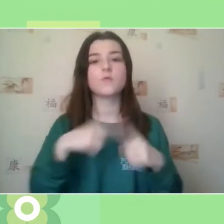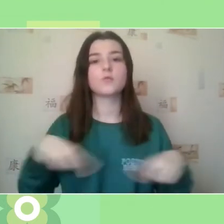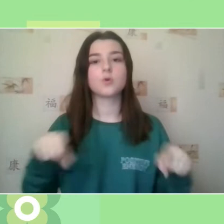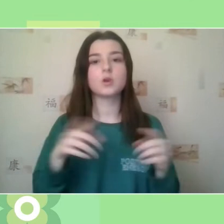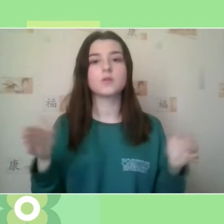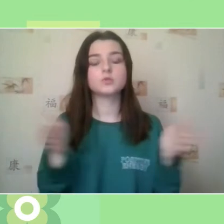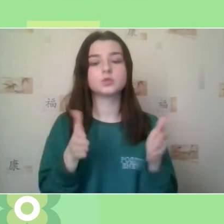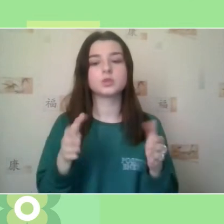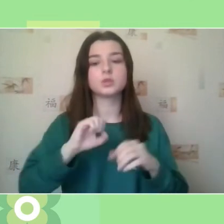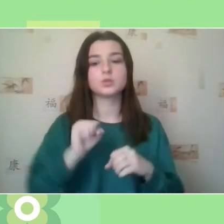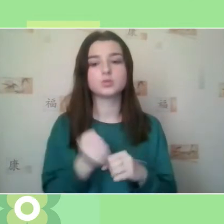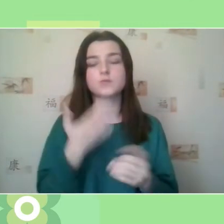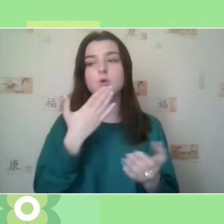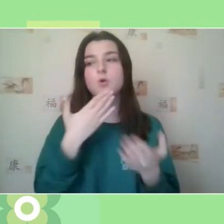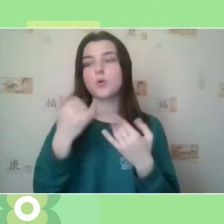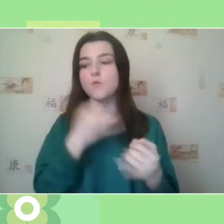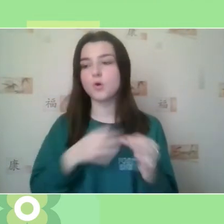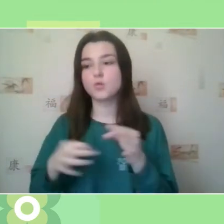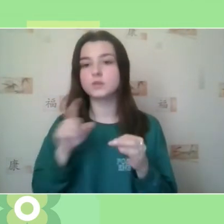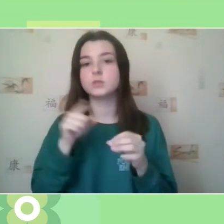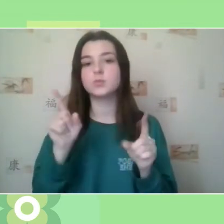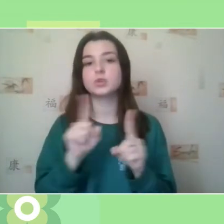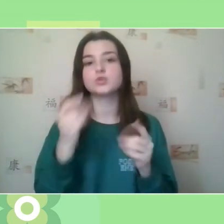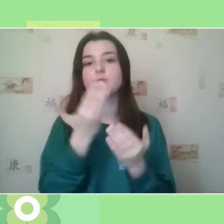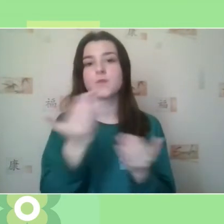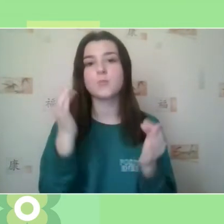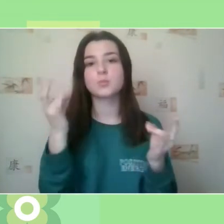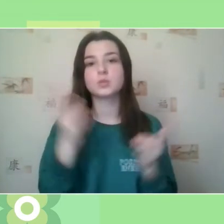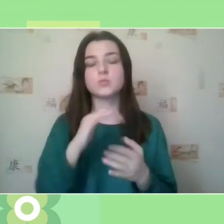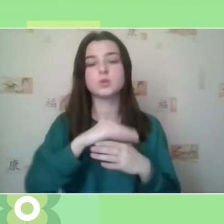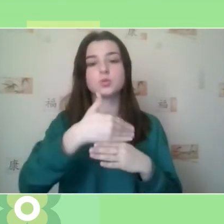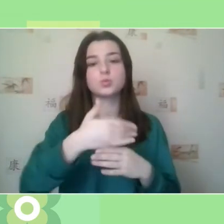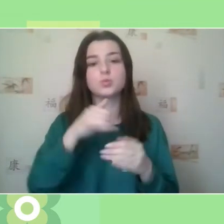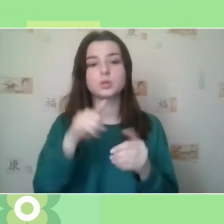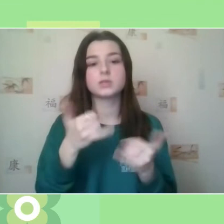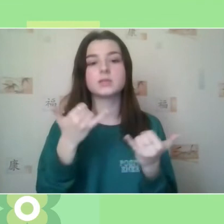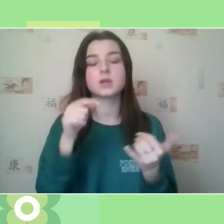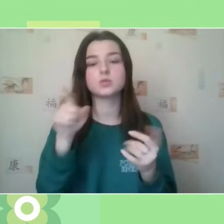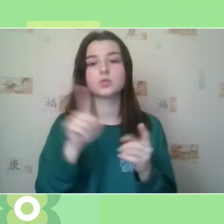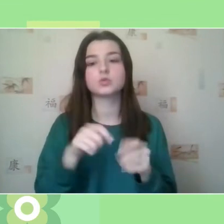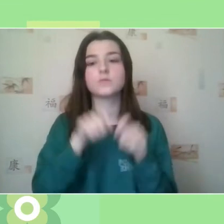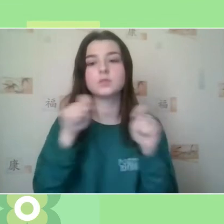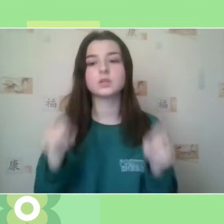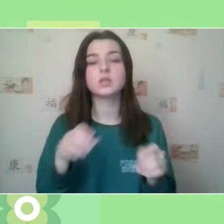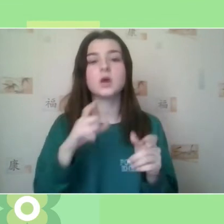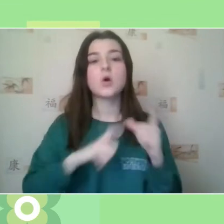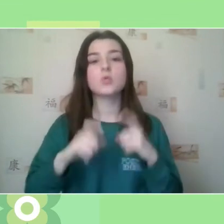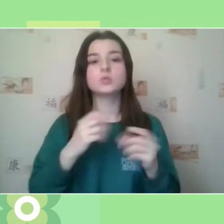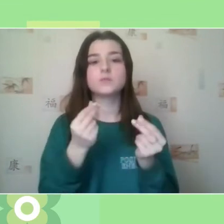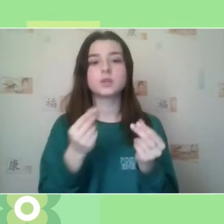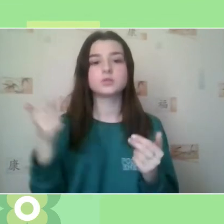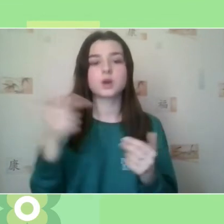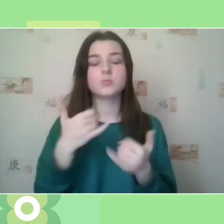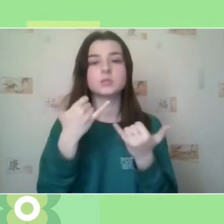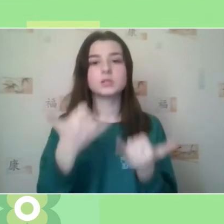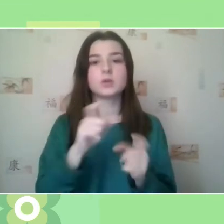вашої ініціативної групи обговорювати, що вам потрібні ноутбуки для того, щоб відкрити курси фінансової грамотності для людей похилого